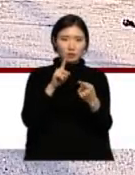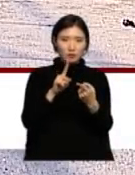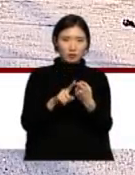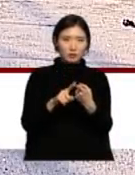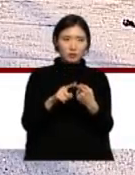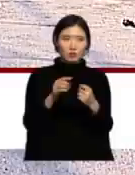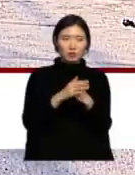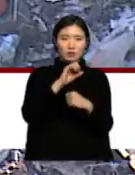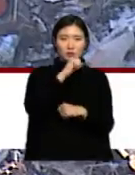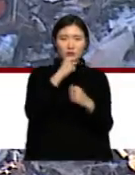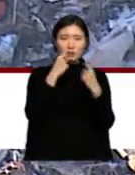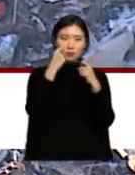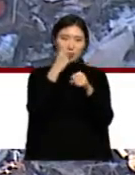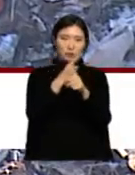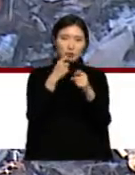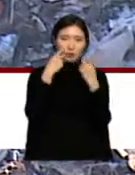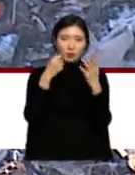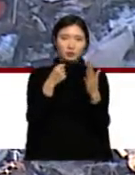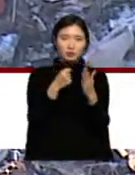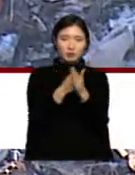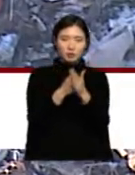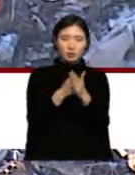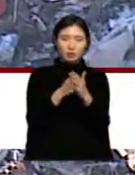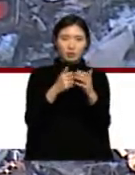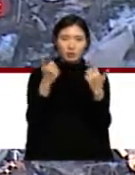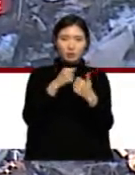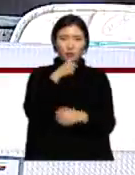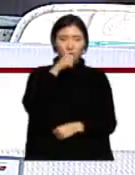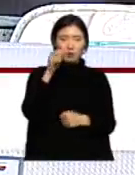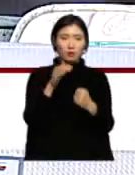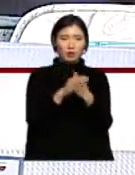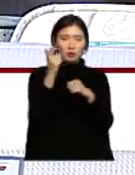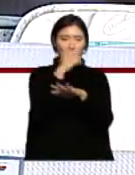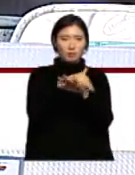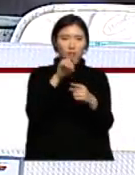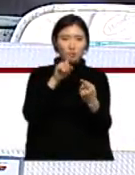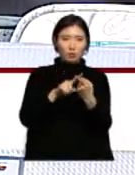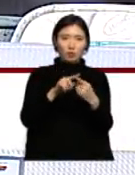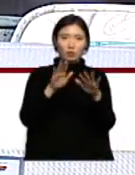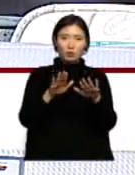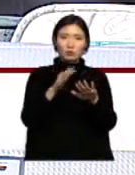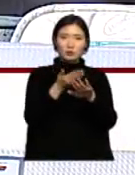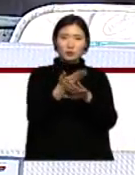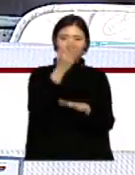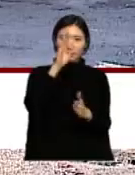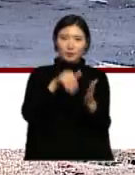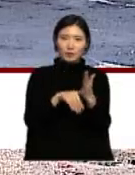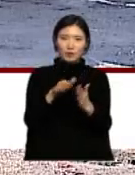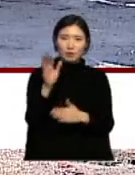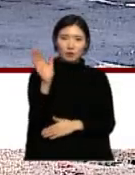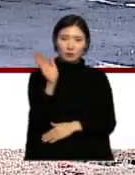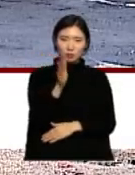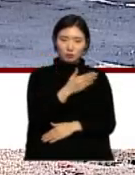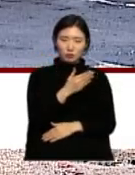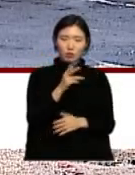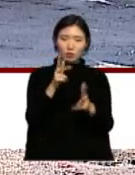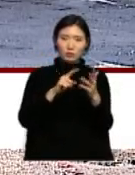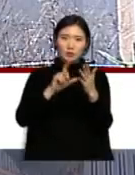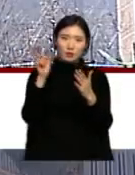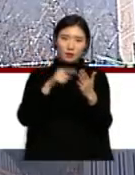예산이 확정됐고 서울시 심의도 통과한 터라 애초 계획대로 올 상반기 중 공사를 강행할 예정이라